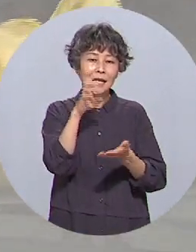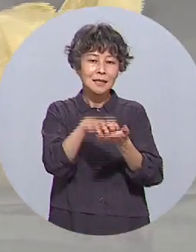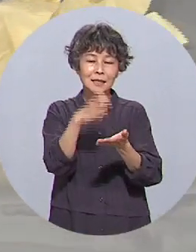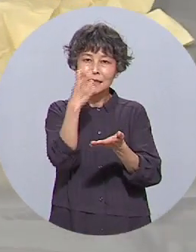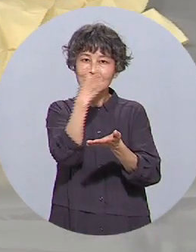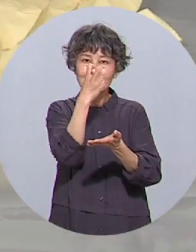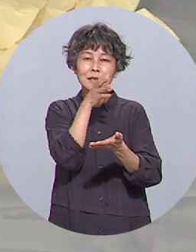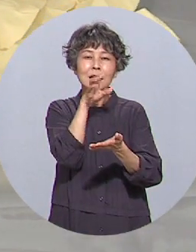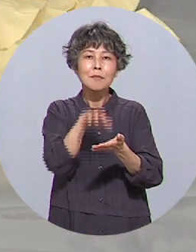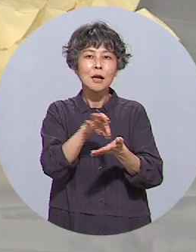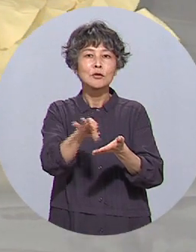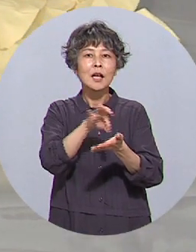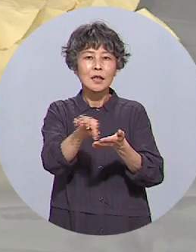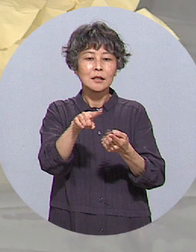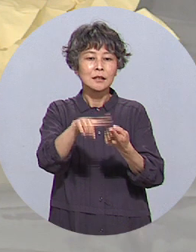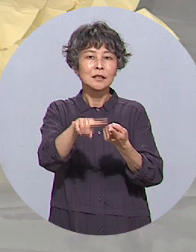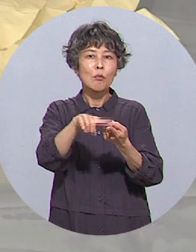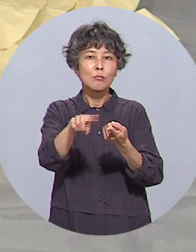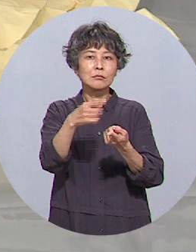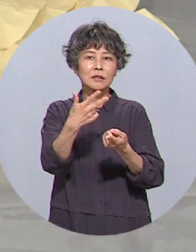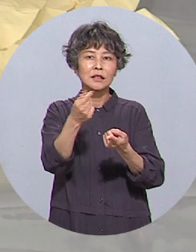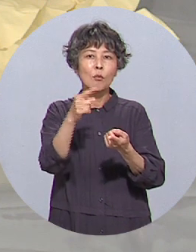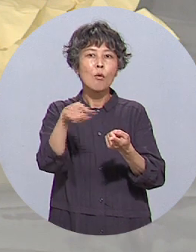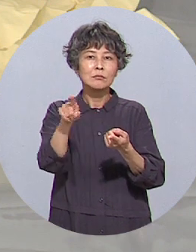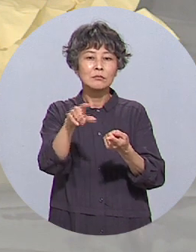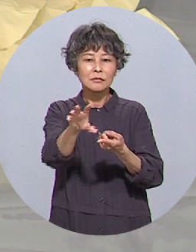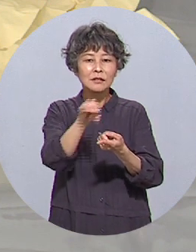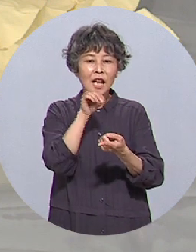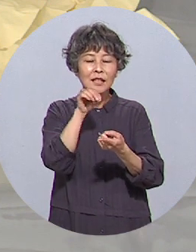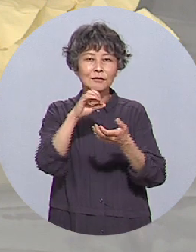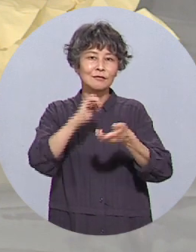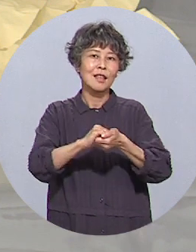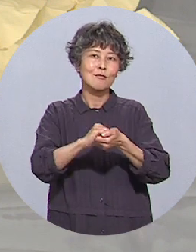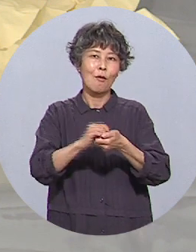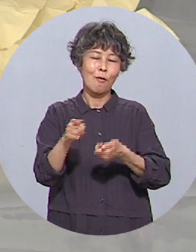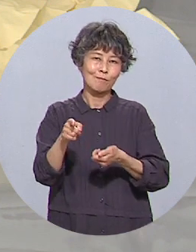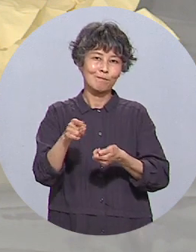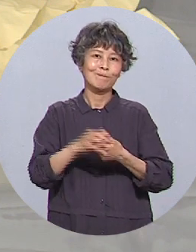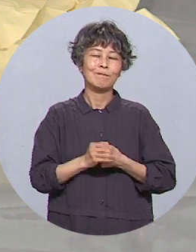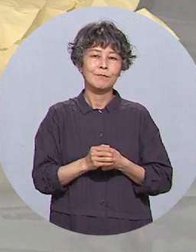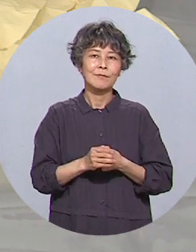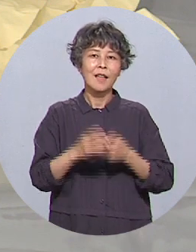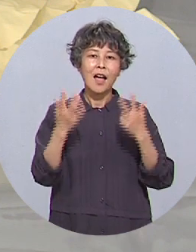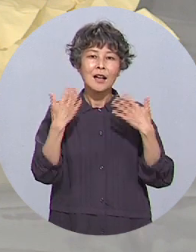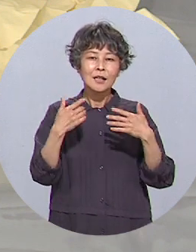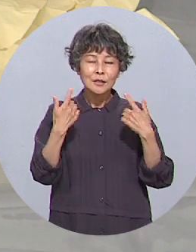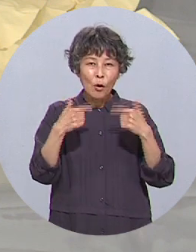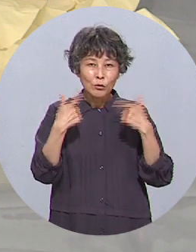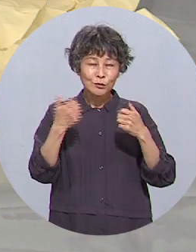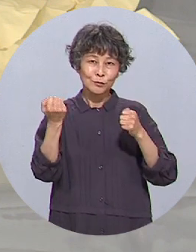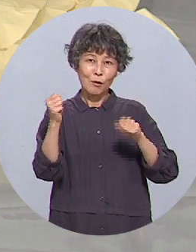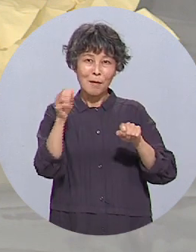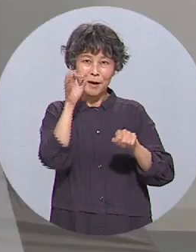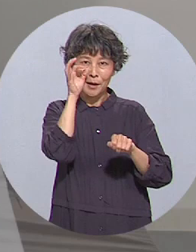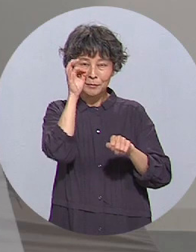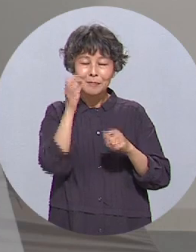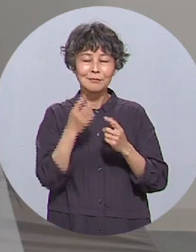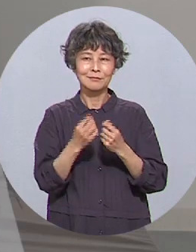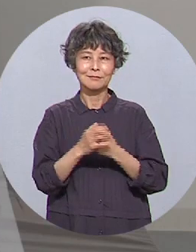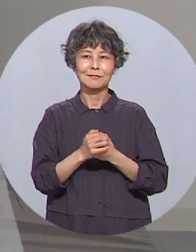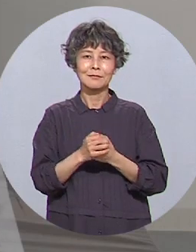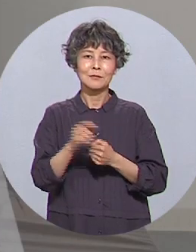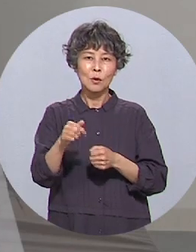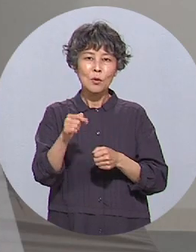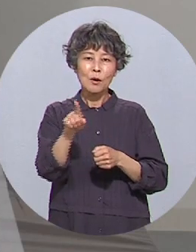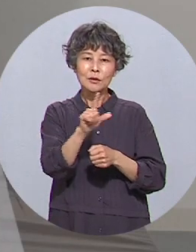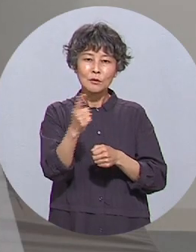の現場で使っている指紋採取セットを用意しました、 うん、あれですよね、刑事ドラマとかでよく見る、 はい、うん、そうです。この道